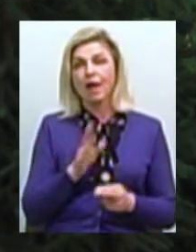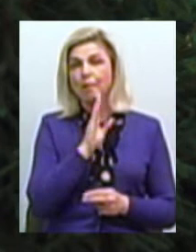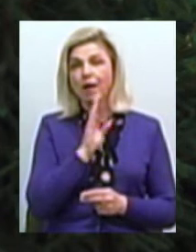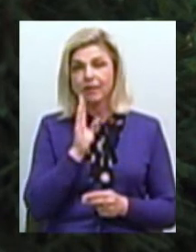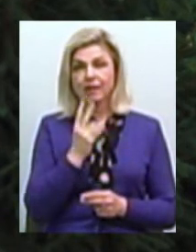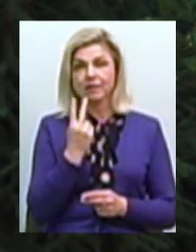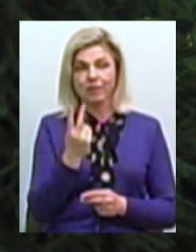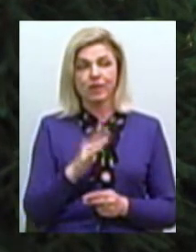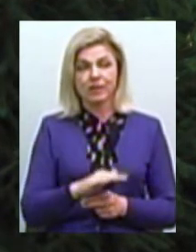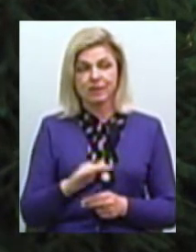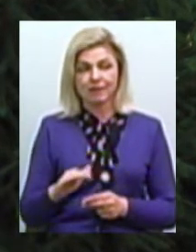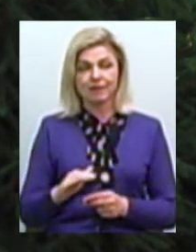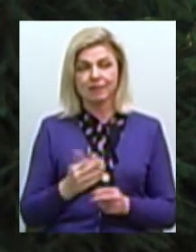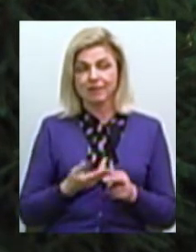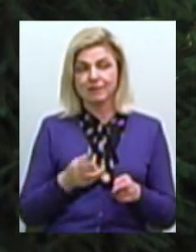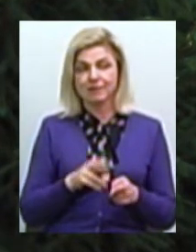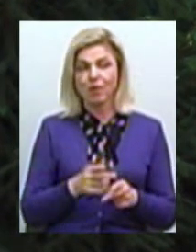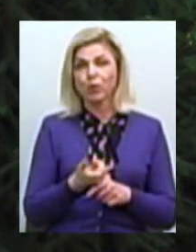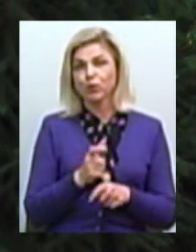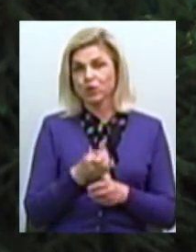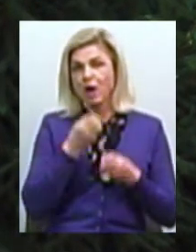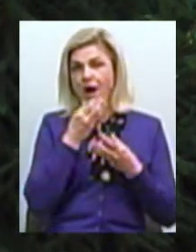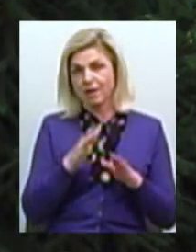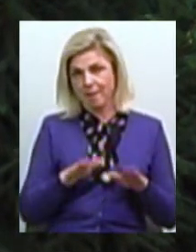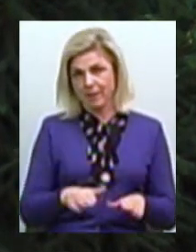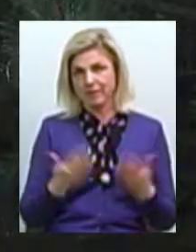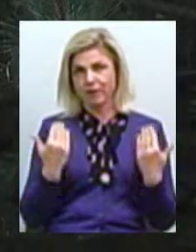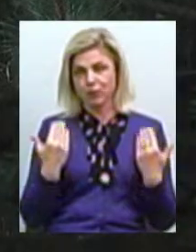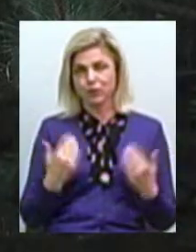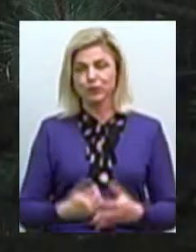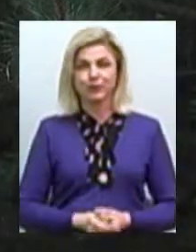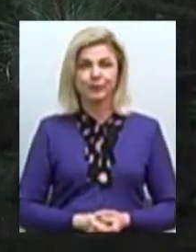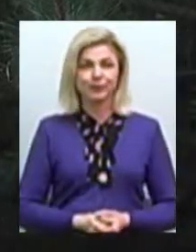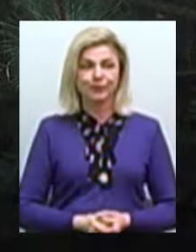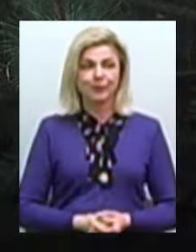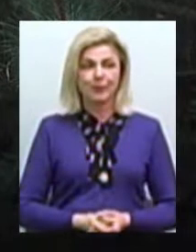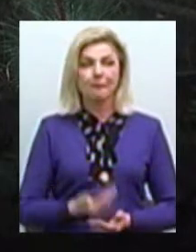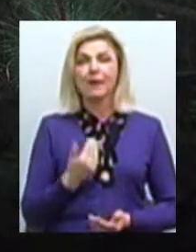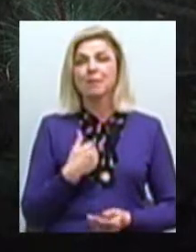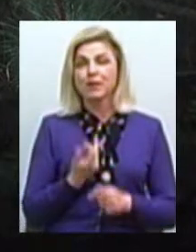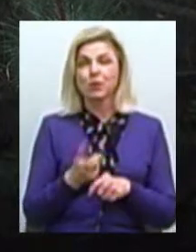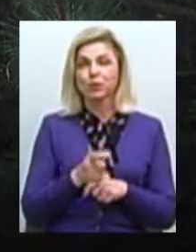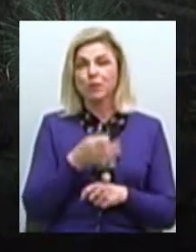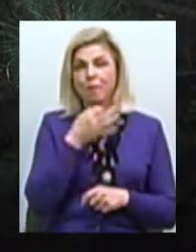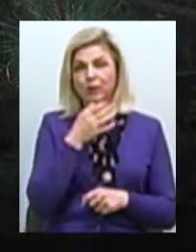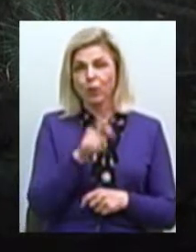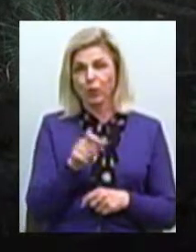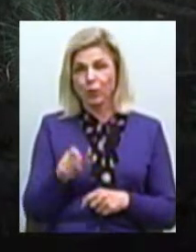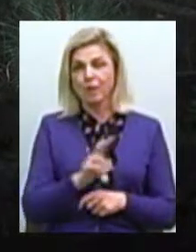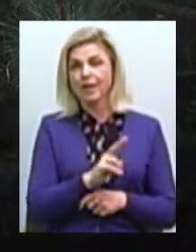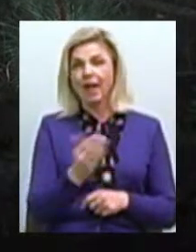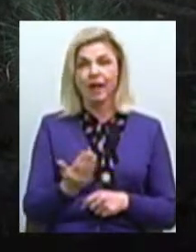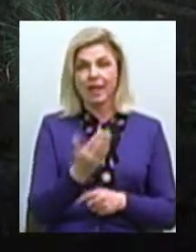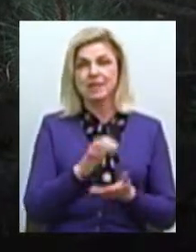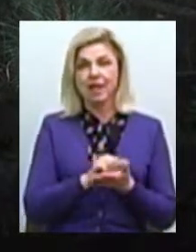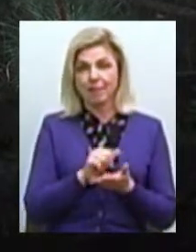двох дітей, це дуже гарне місце відпочинку. Мені дуже подобаються люди, які займаються